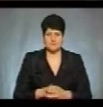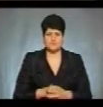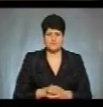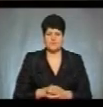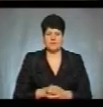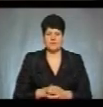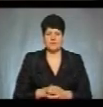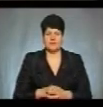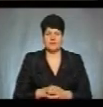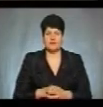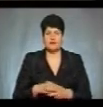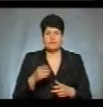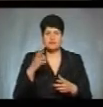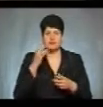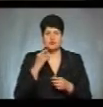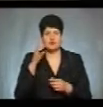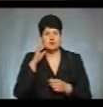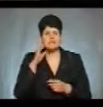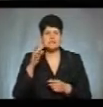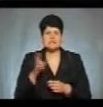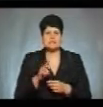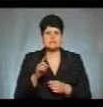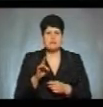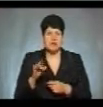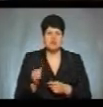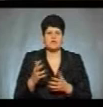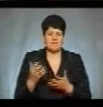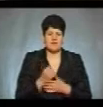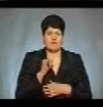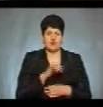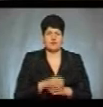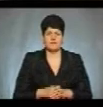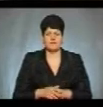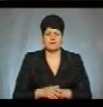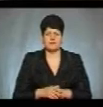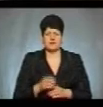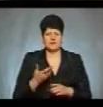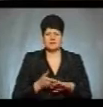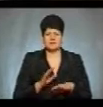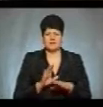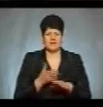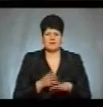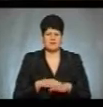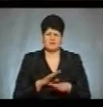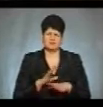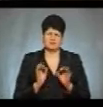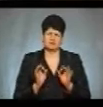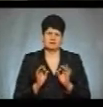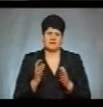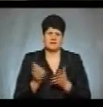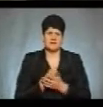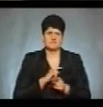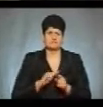з хлопчиком з Баража. Виграв нього. Ну, дуже було складно, так. Виграв